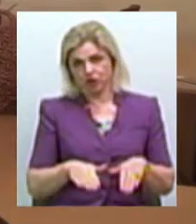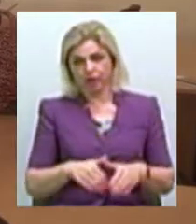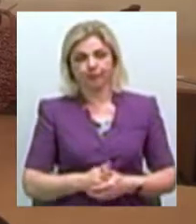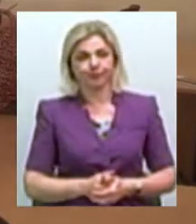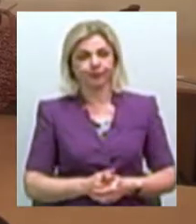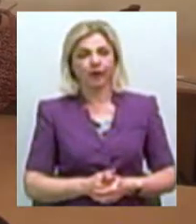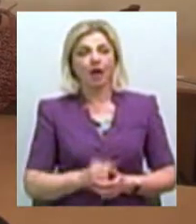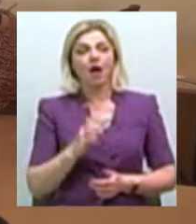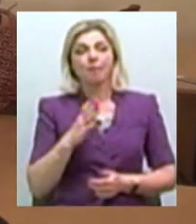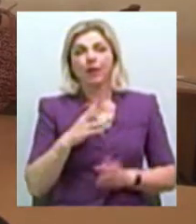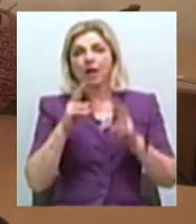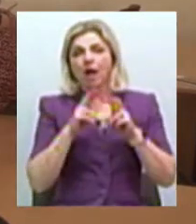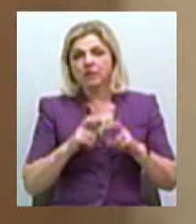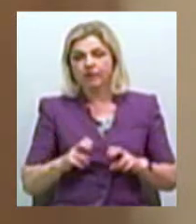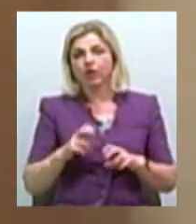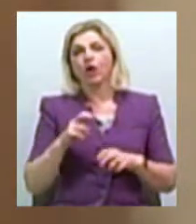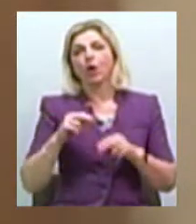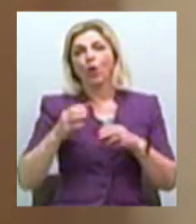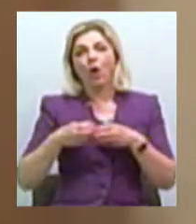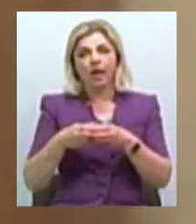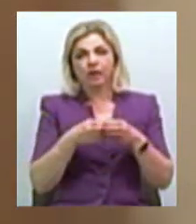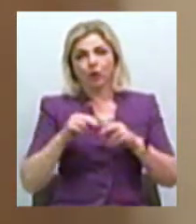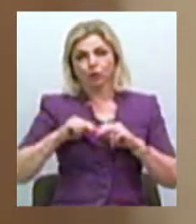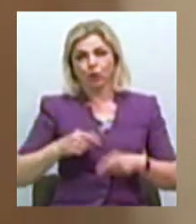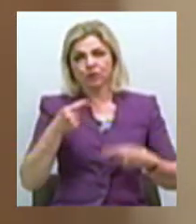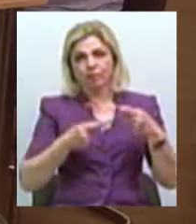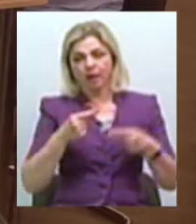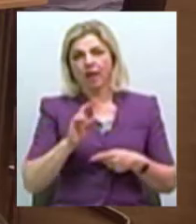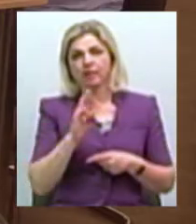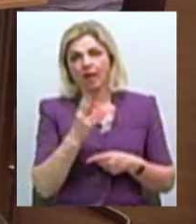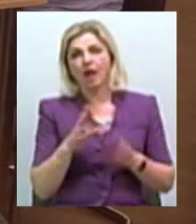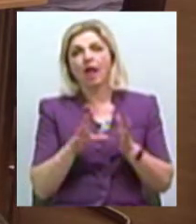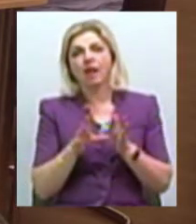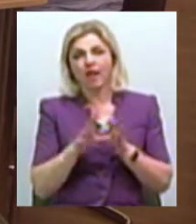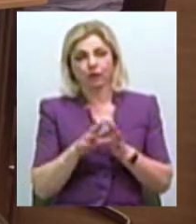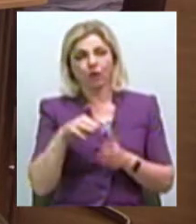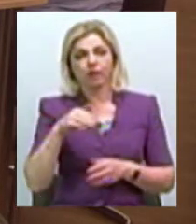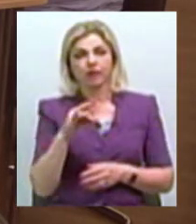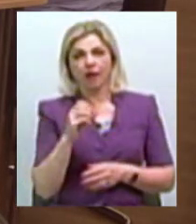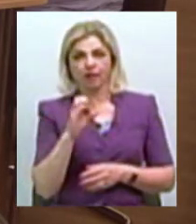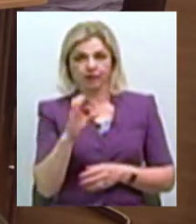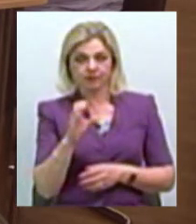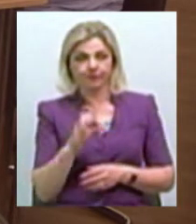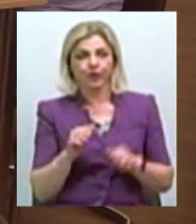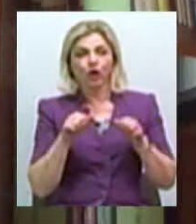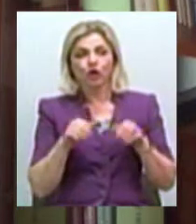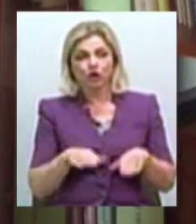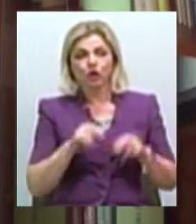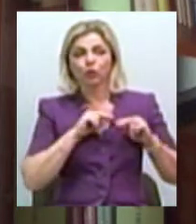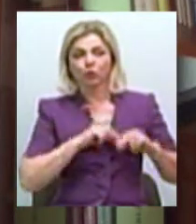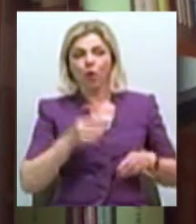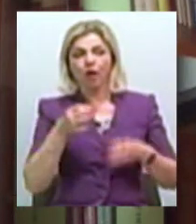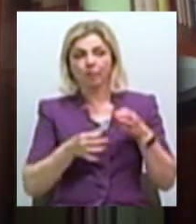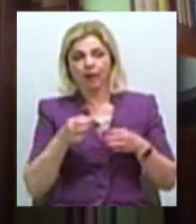тому розглядався трудовий колективний спір на підприємстві «Миколаїв Електротранс». Рішення трудового арбітража